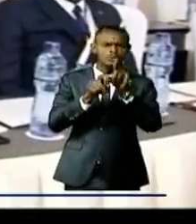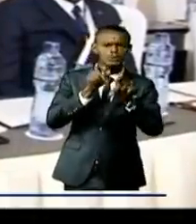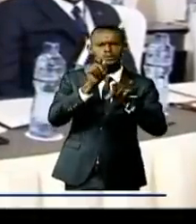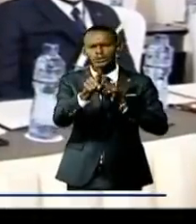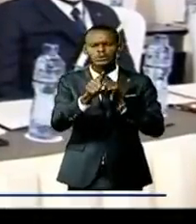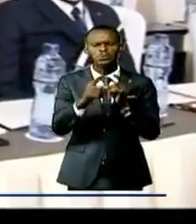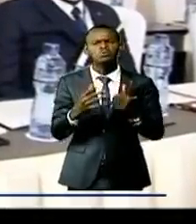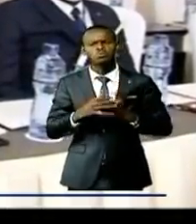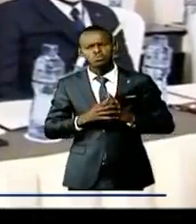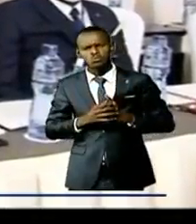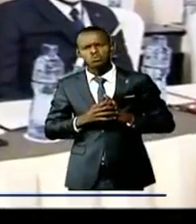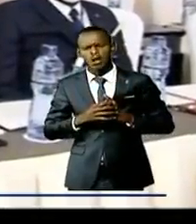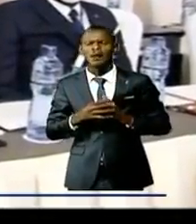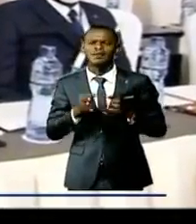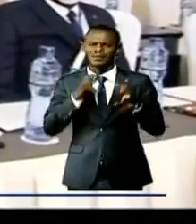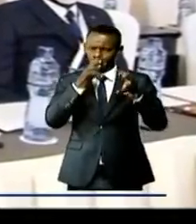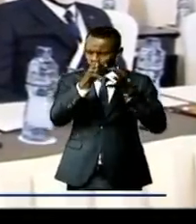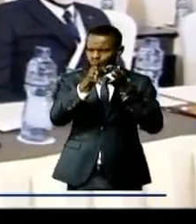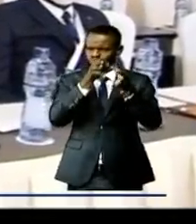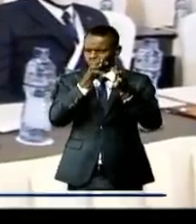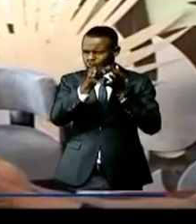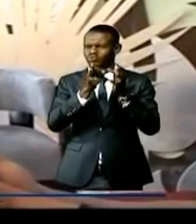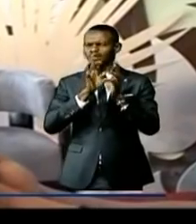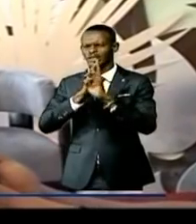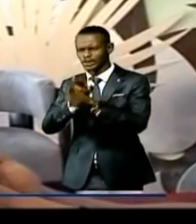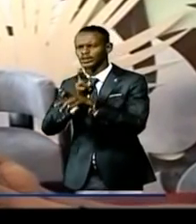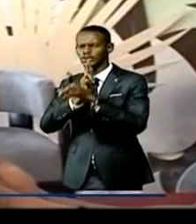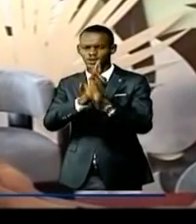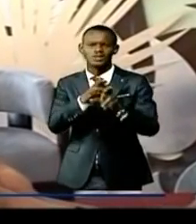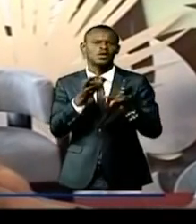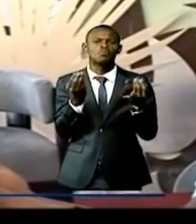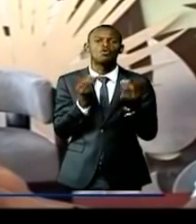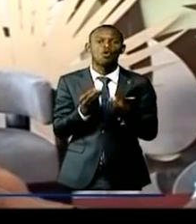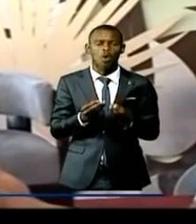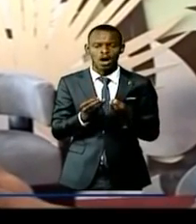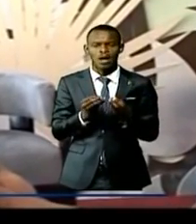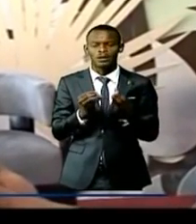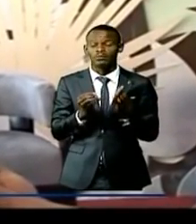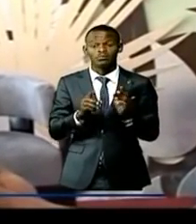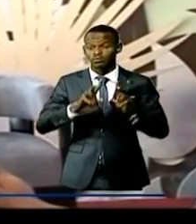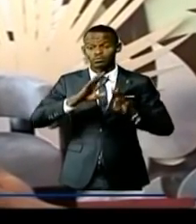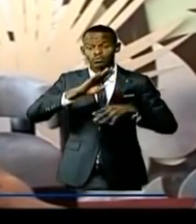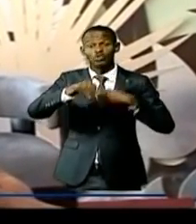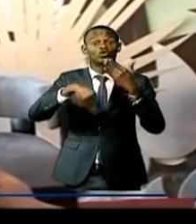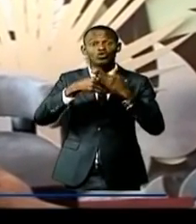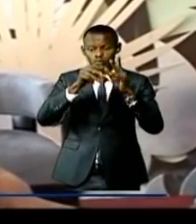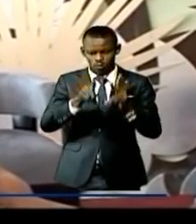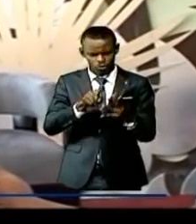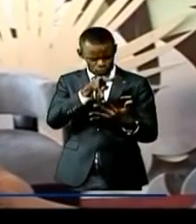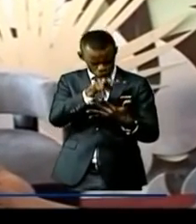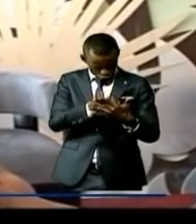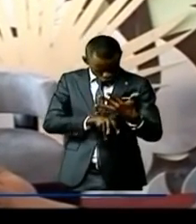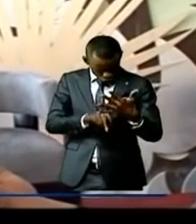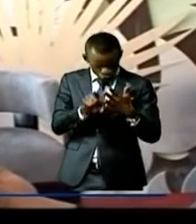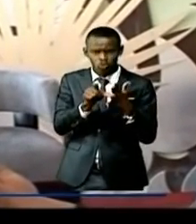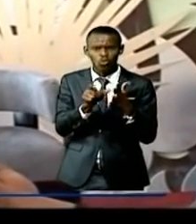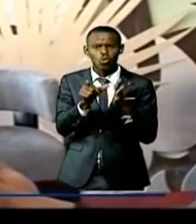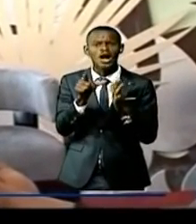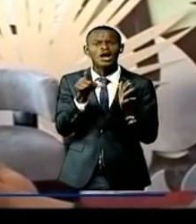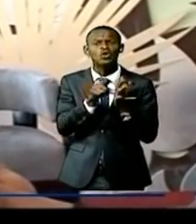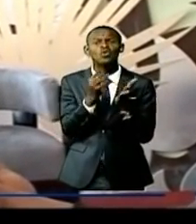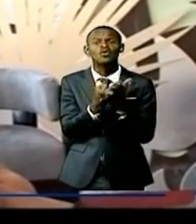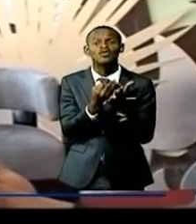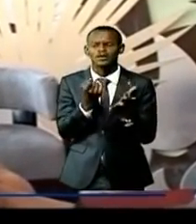Vous conviendrez avec moi que la compréhension de la loi n'est pas de l'apanage de tout le monde. Il faut nécessairement que les gens qui comprennent les